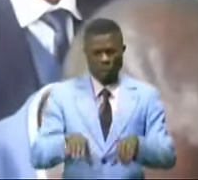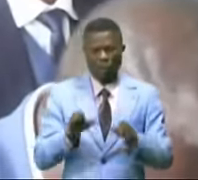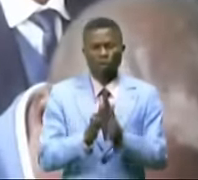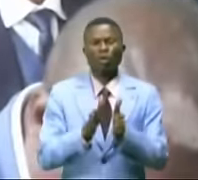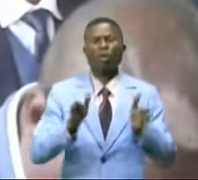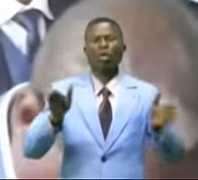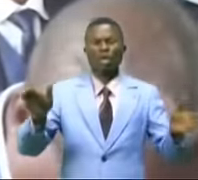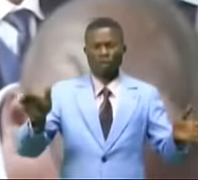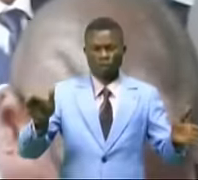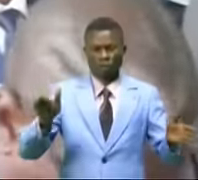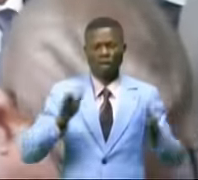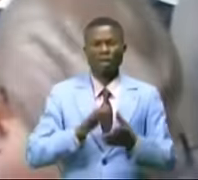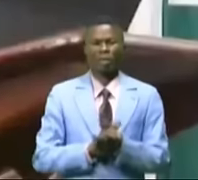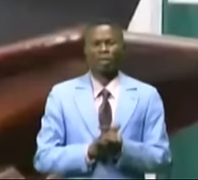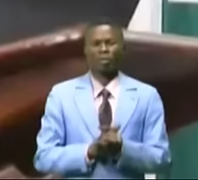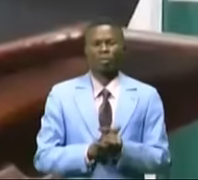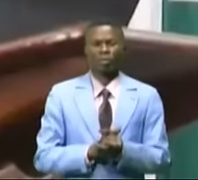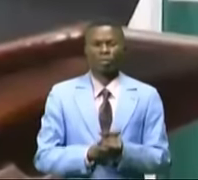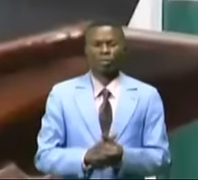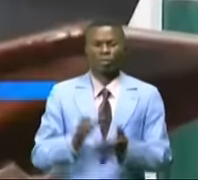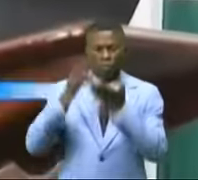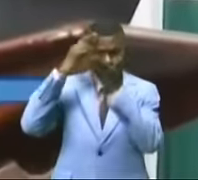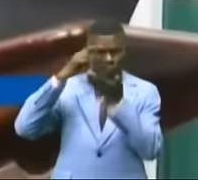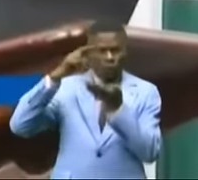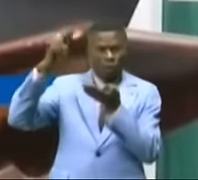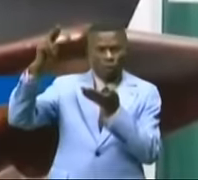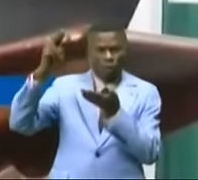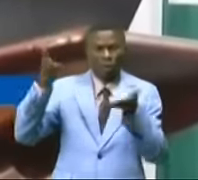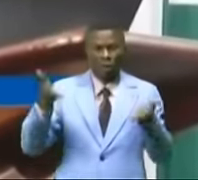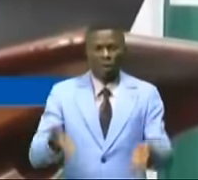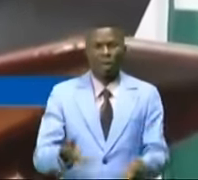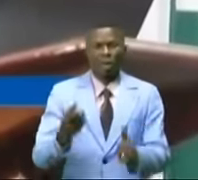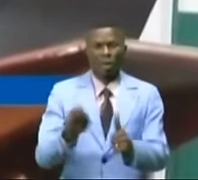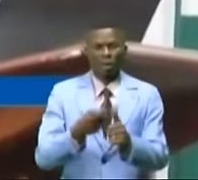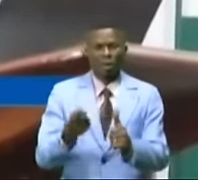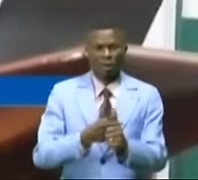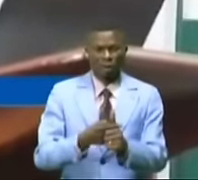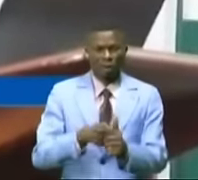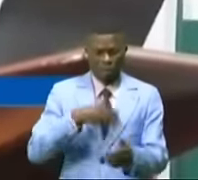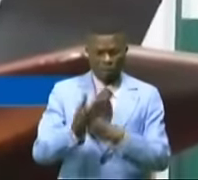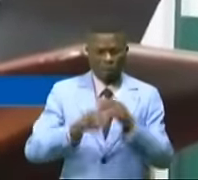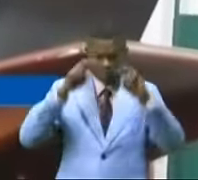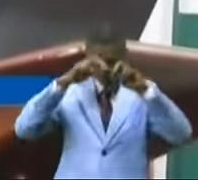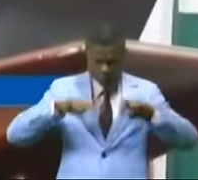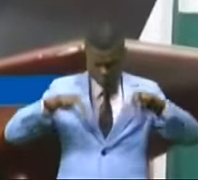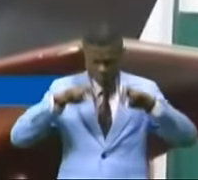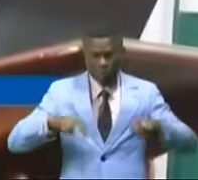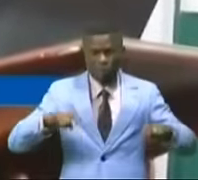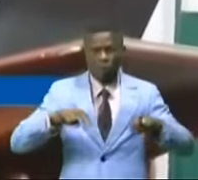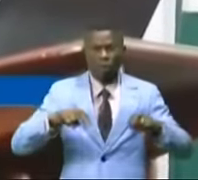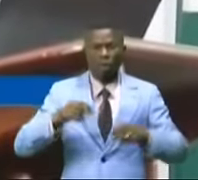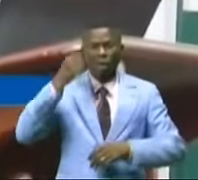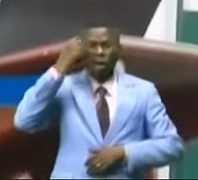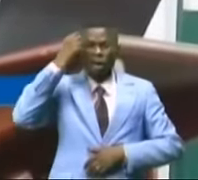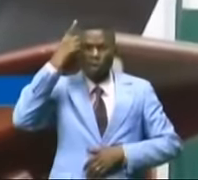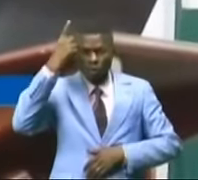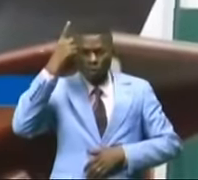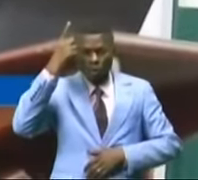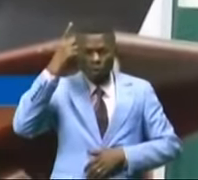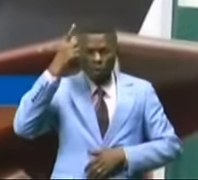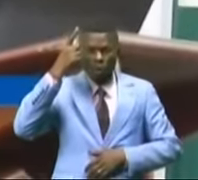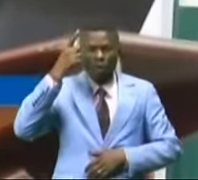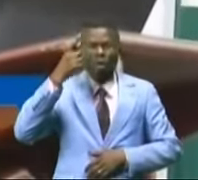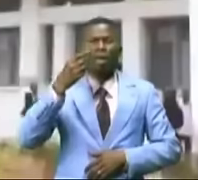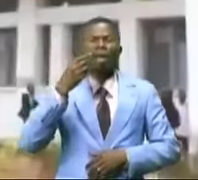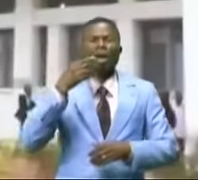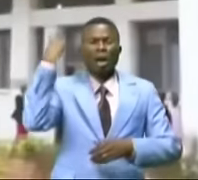la République démocratique du Congo. L'université est là d'abord pour faire des recherches, comprendre le monde dans